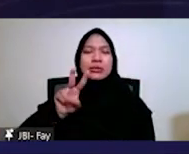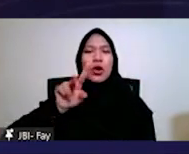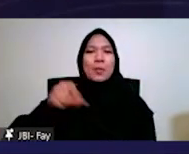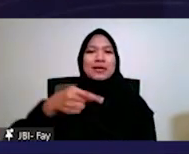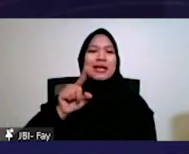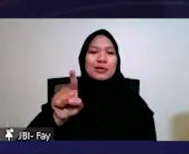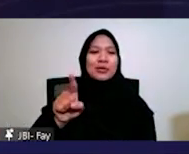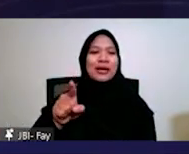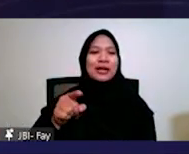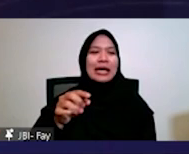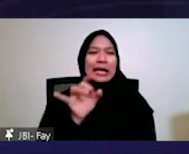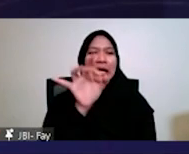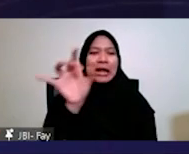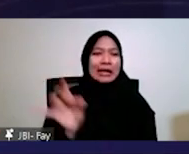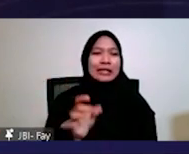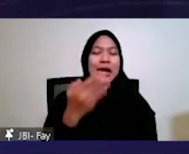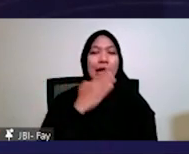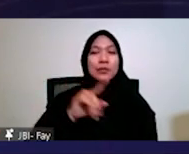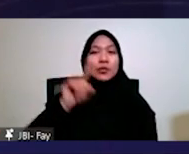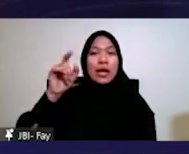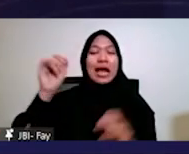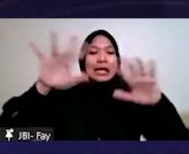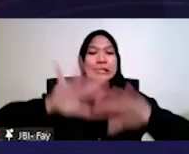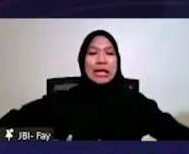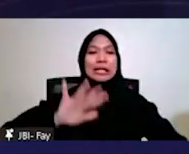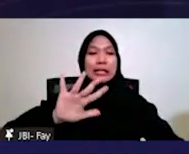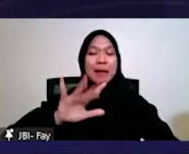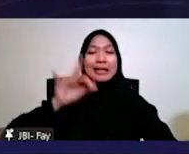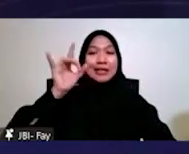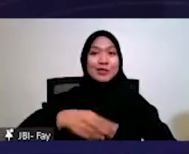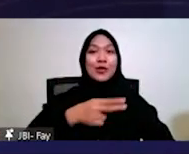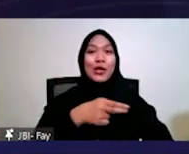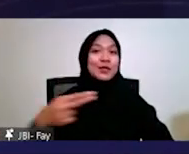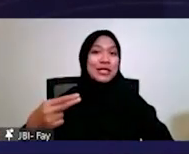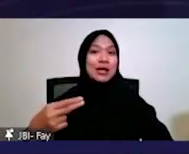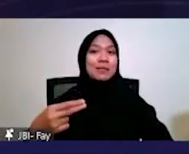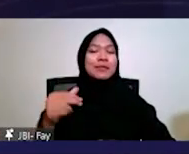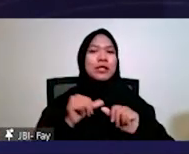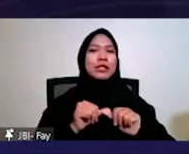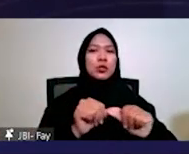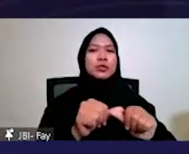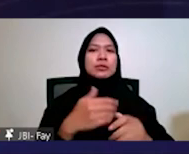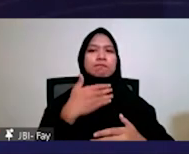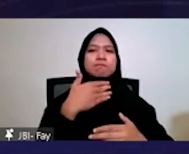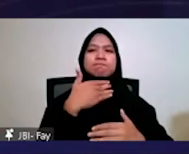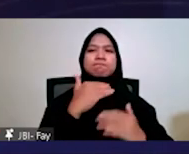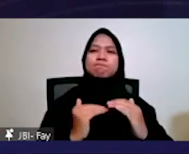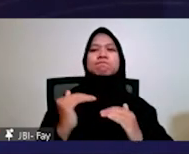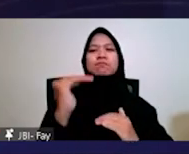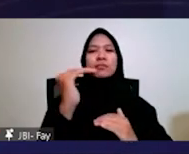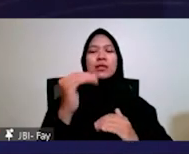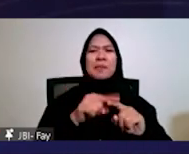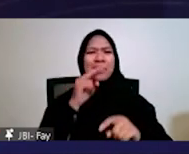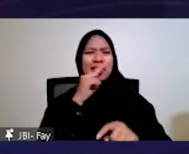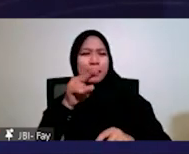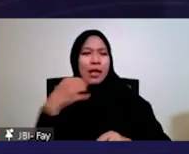yang lain-lain Alhamdulillah asean-5 termasuk Indonesia relatif terus membaik ya tapi lihat America